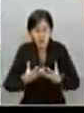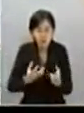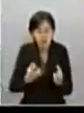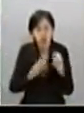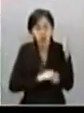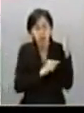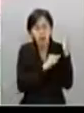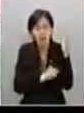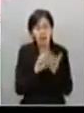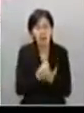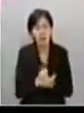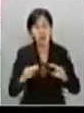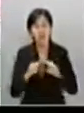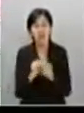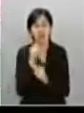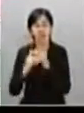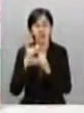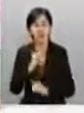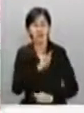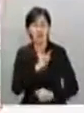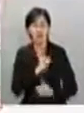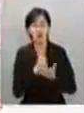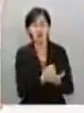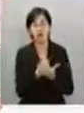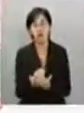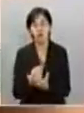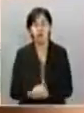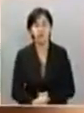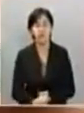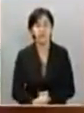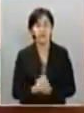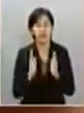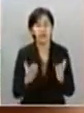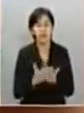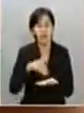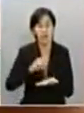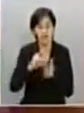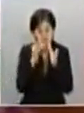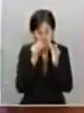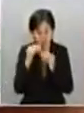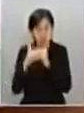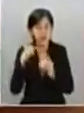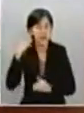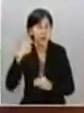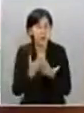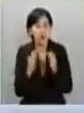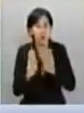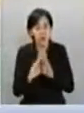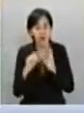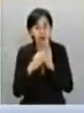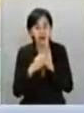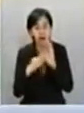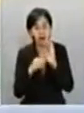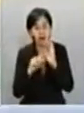ใต้โดยกระทรวงการพัฒนาสังคมและความมั่นคงของมนุษย์ครับท่านผู้ชมมีตัวแทนศูนย์เรียนรู้การพัฒนาสตรีและครอบครัวภาคกลางจังหวัดนนท